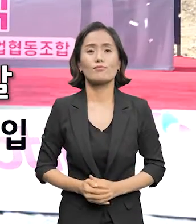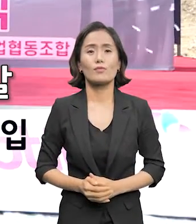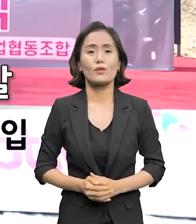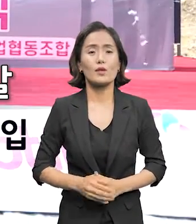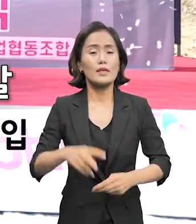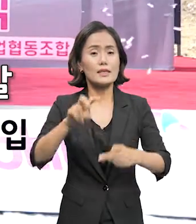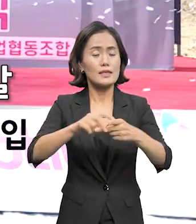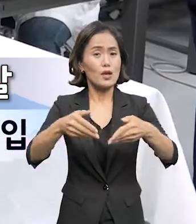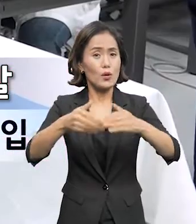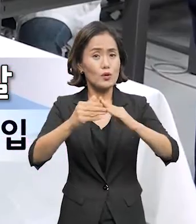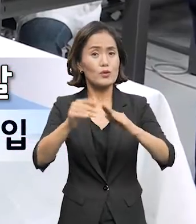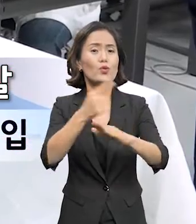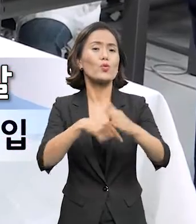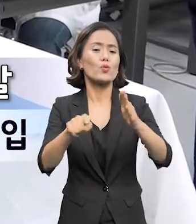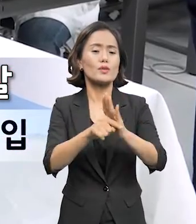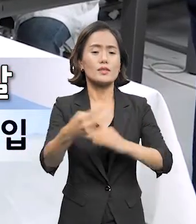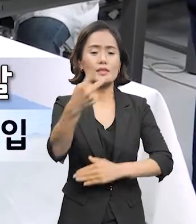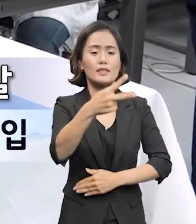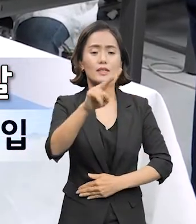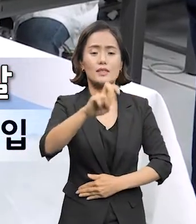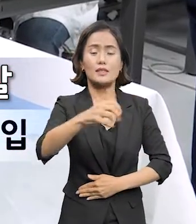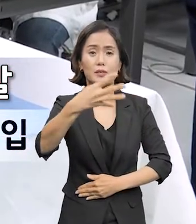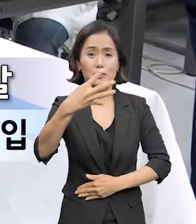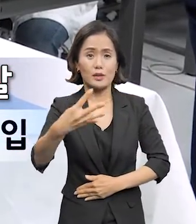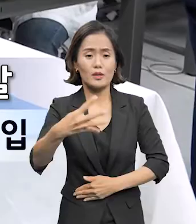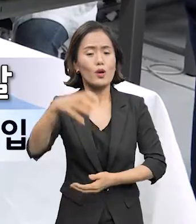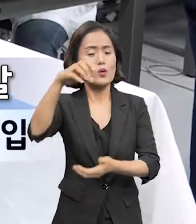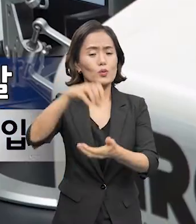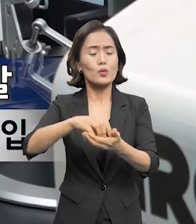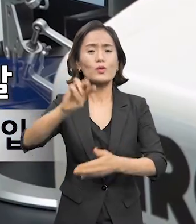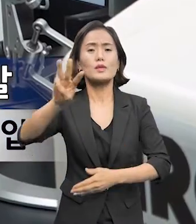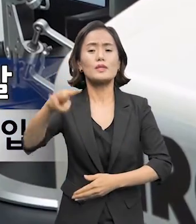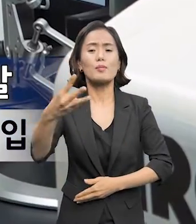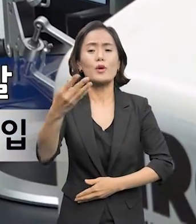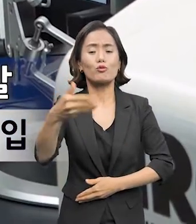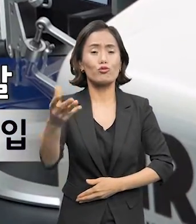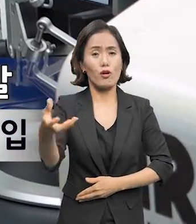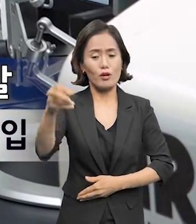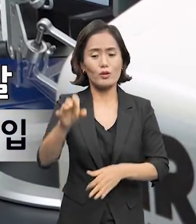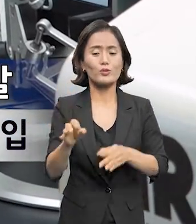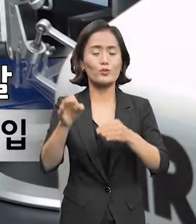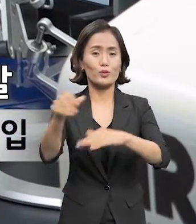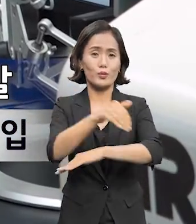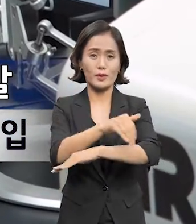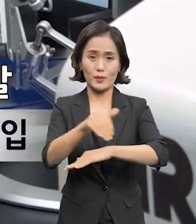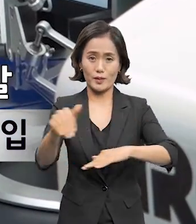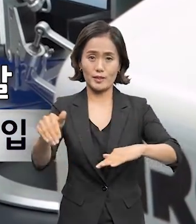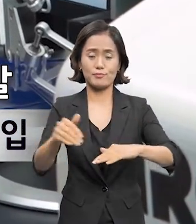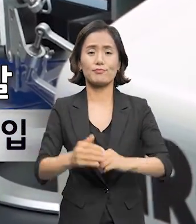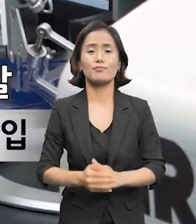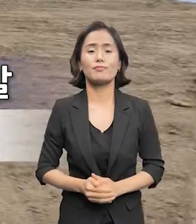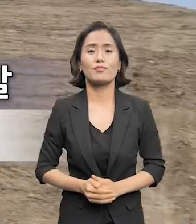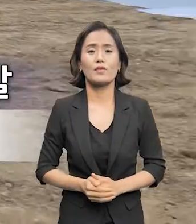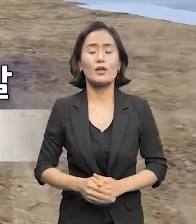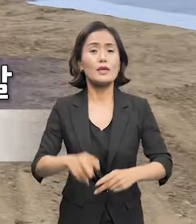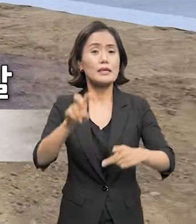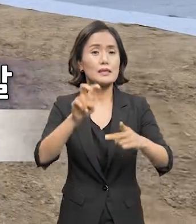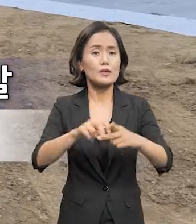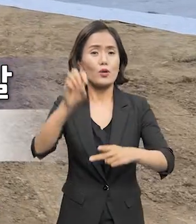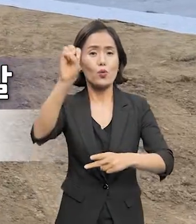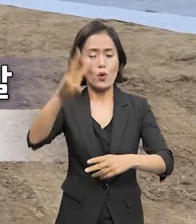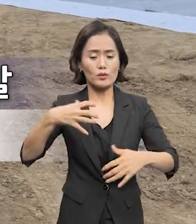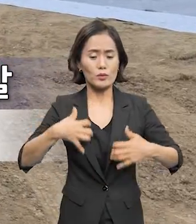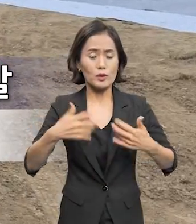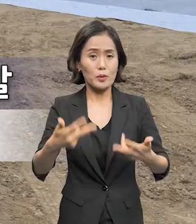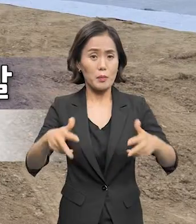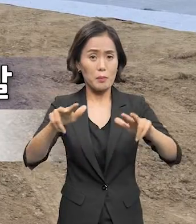시설이며 센터 건설을 위해 2024년까지 총 사업비 309억 원이 투입될 예정입니다. 센터는